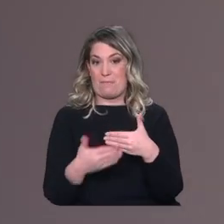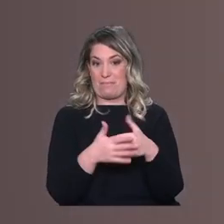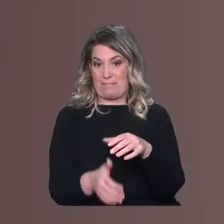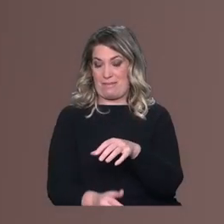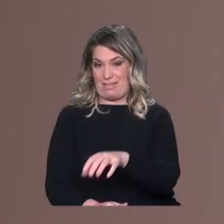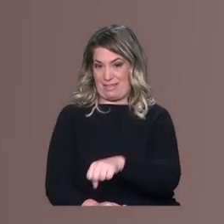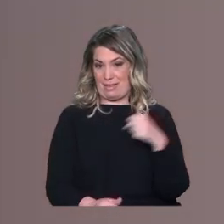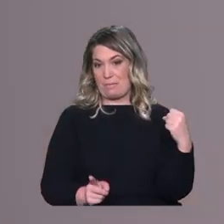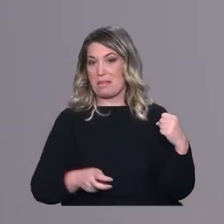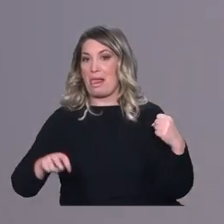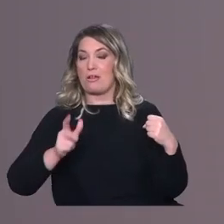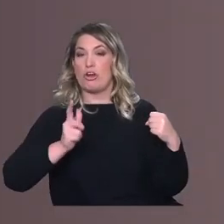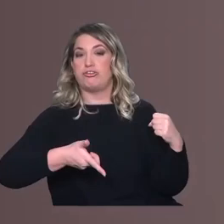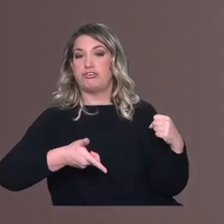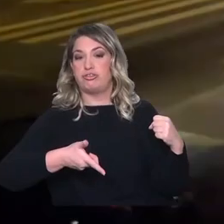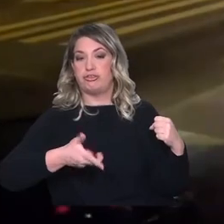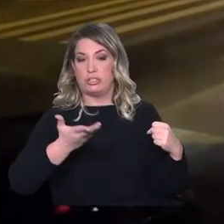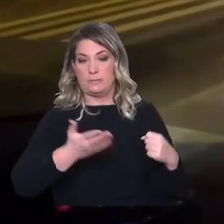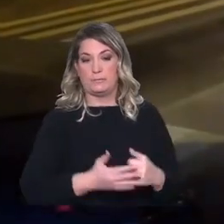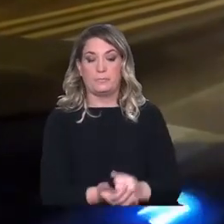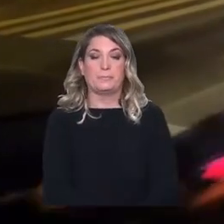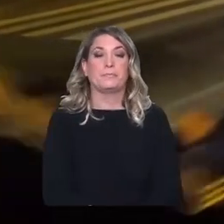σαν να μην συνέβη τίποτα.